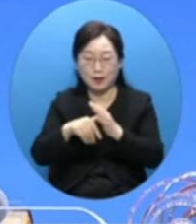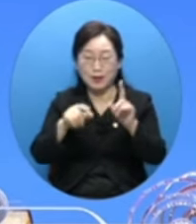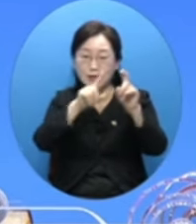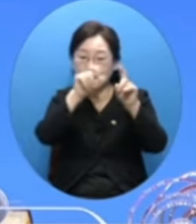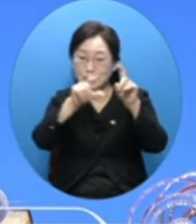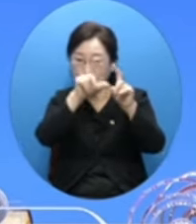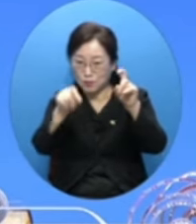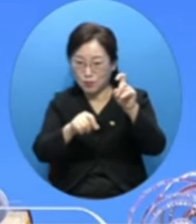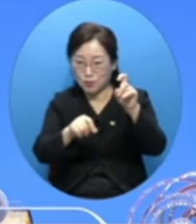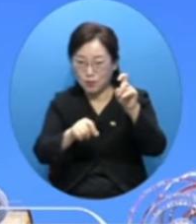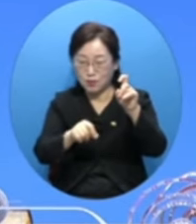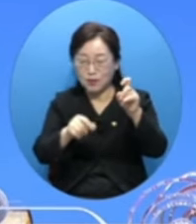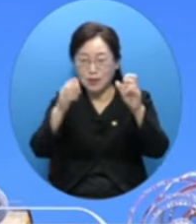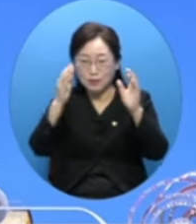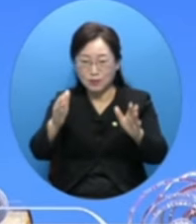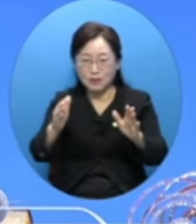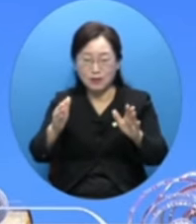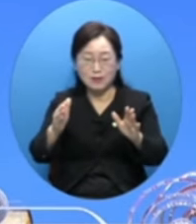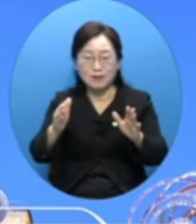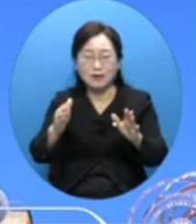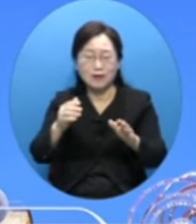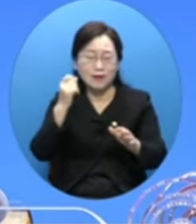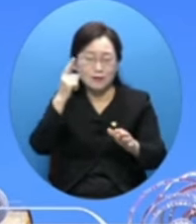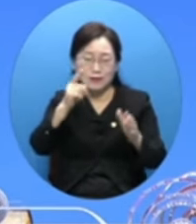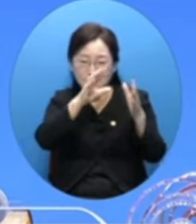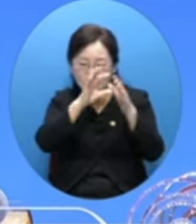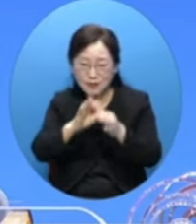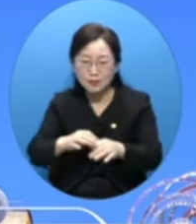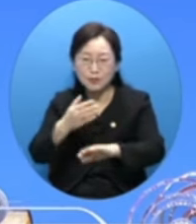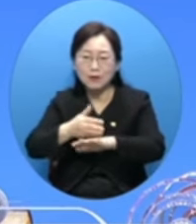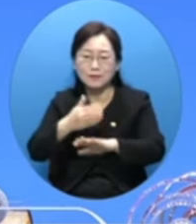내내 감사 설교를 했습니다. 근데 그때